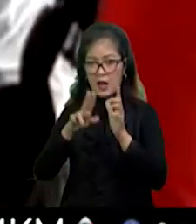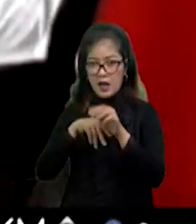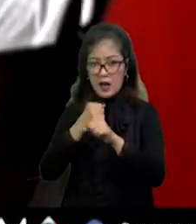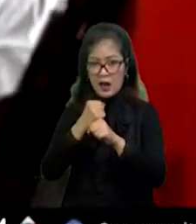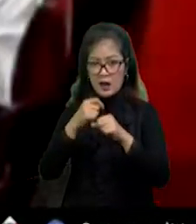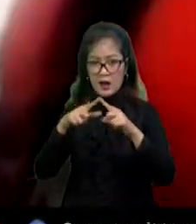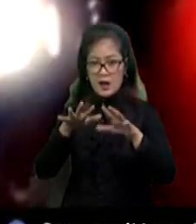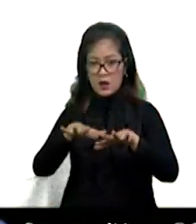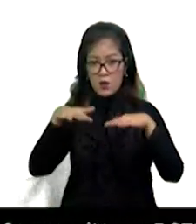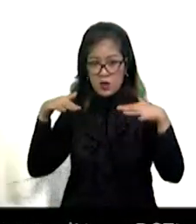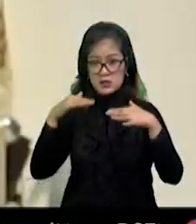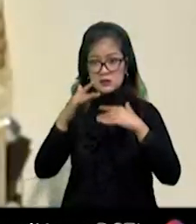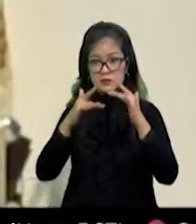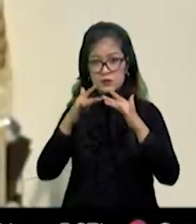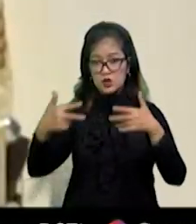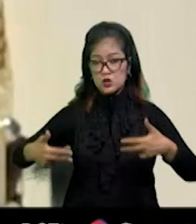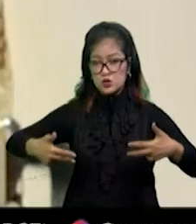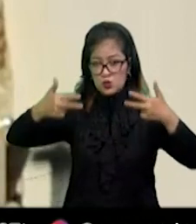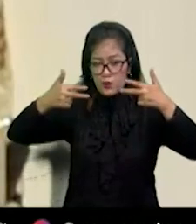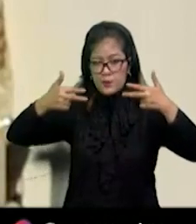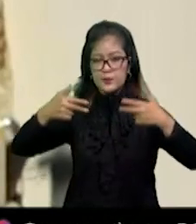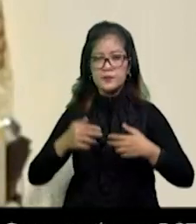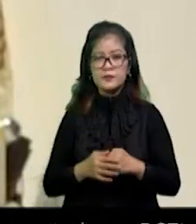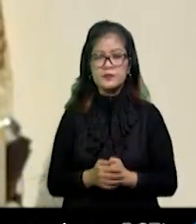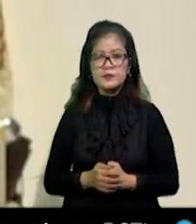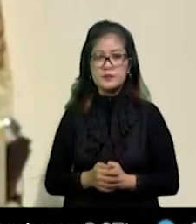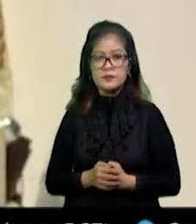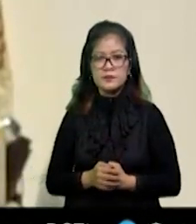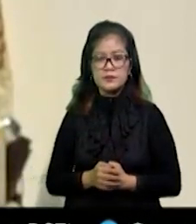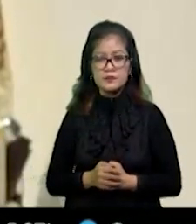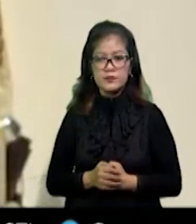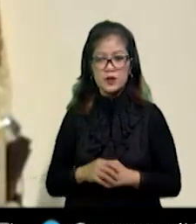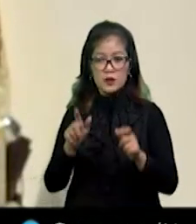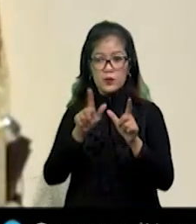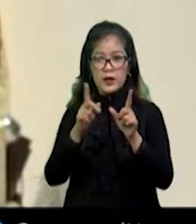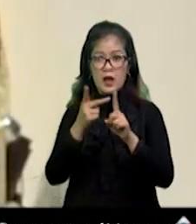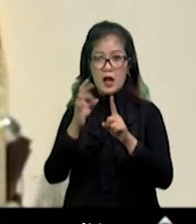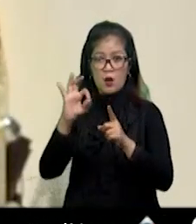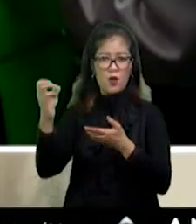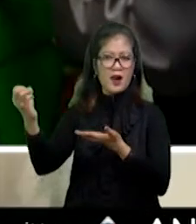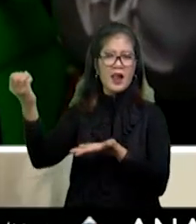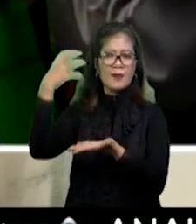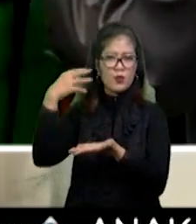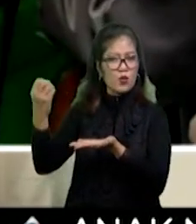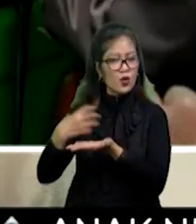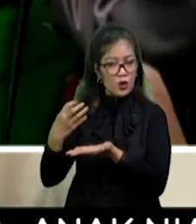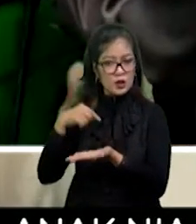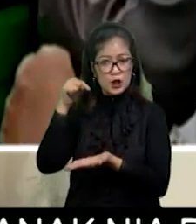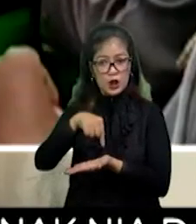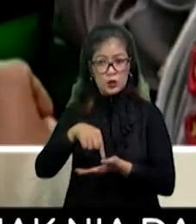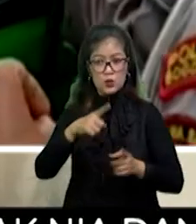secara virtual. Secara keseluruhan, WHO dalam laporan Situation Report per tanggal